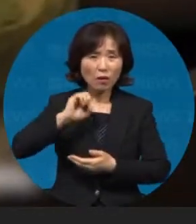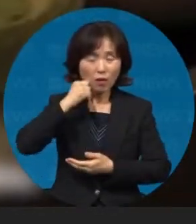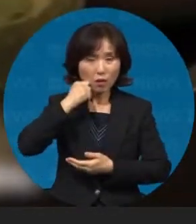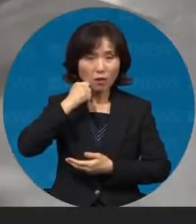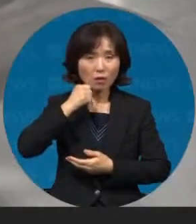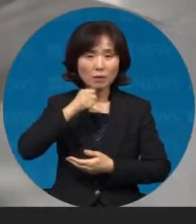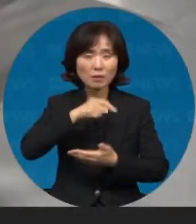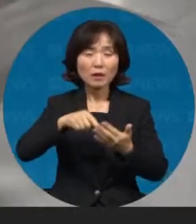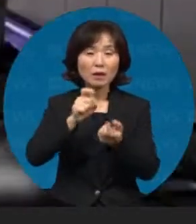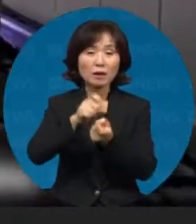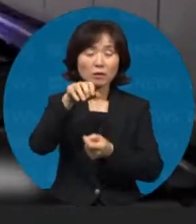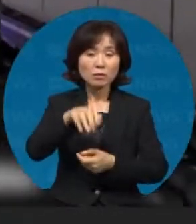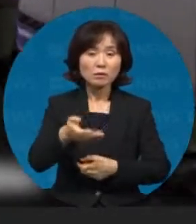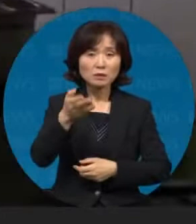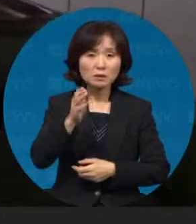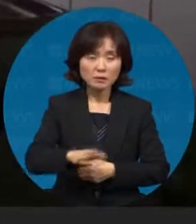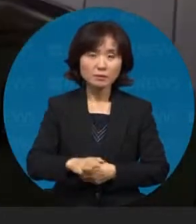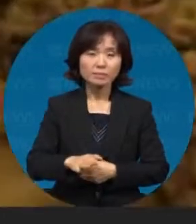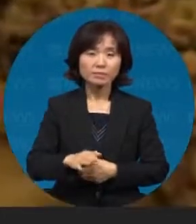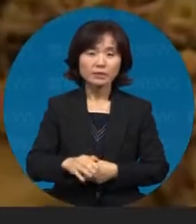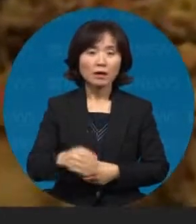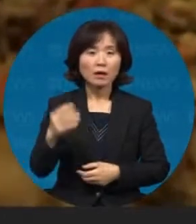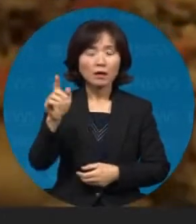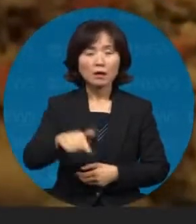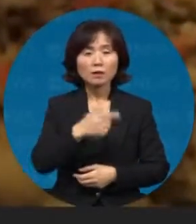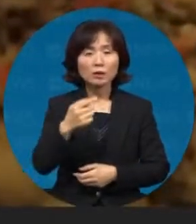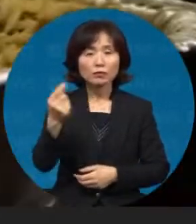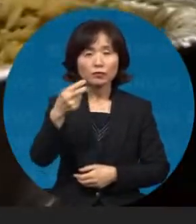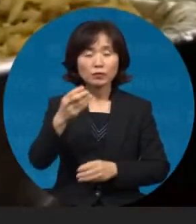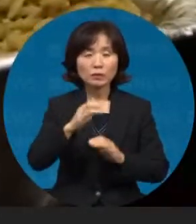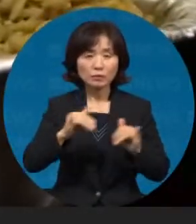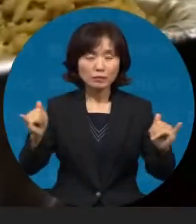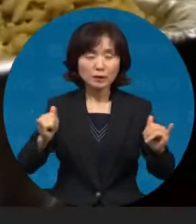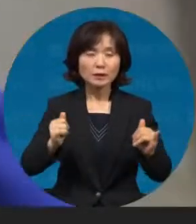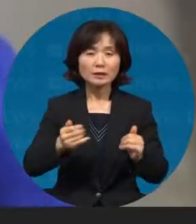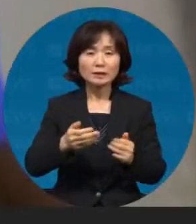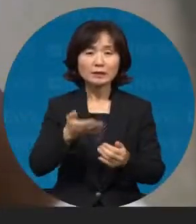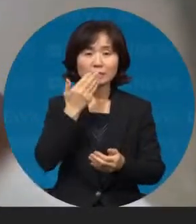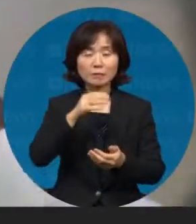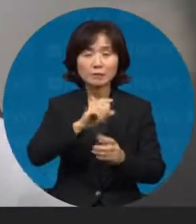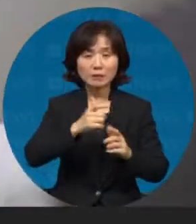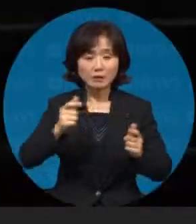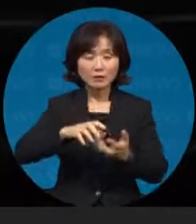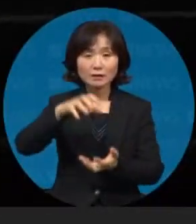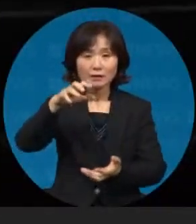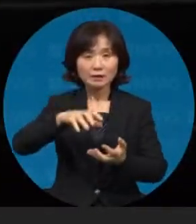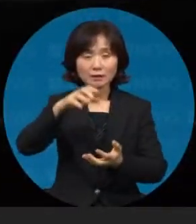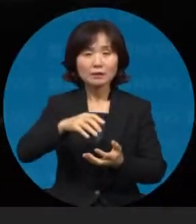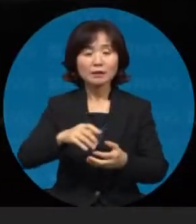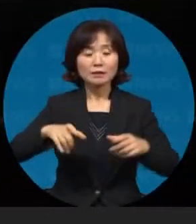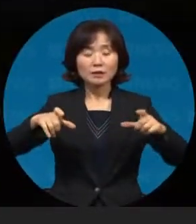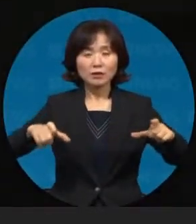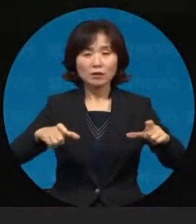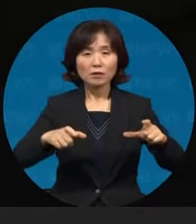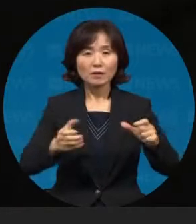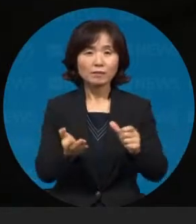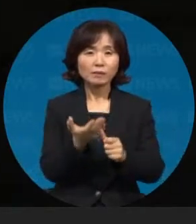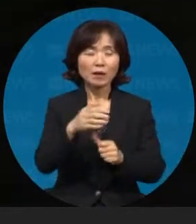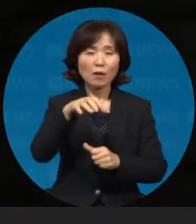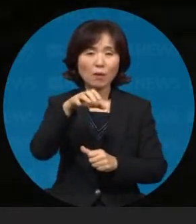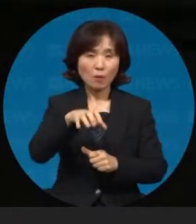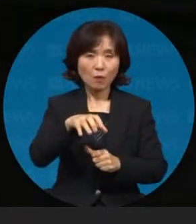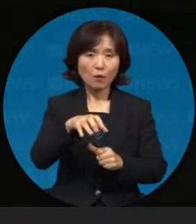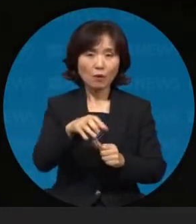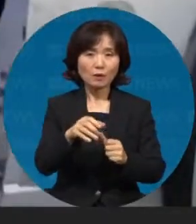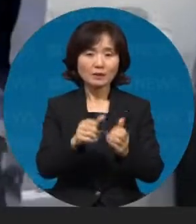요리사들은 적게는 하루 수천 인분의 음식을 지역에서 나는 신선한 재료로 직접 조리하고 식기 전에 배달하길